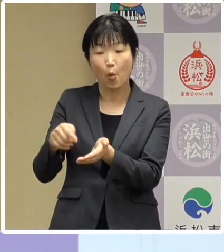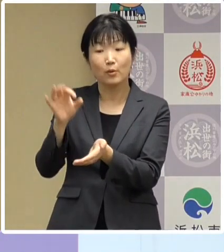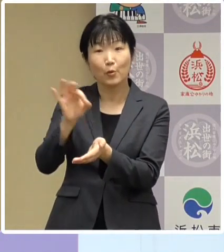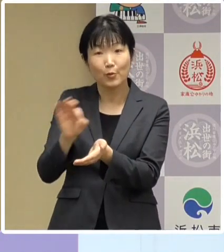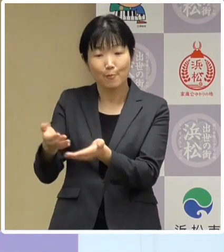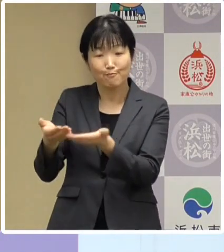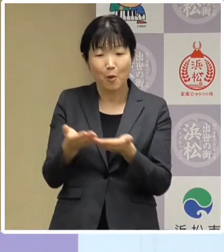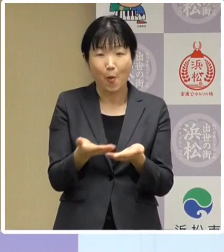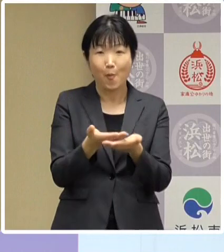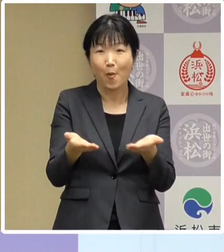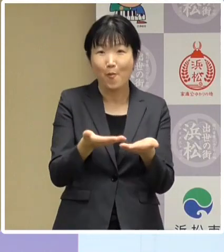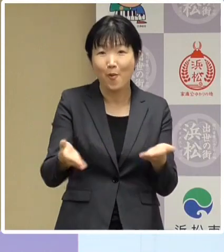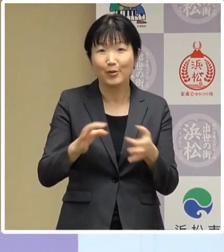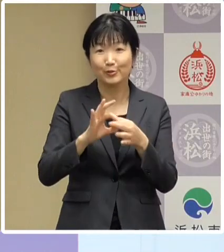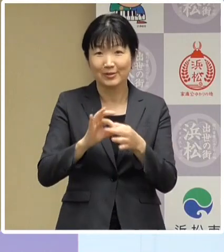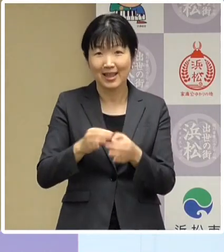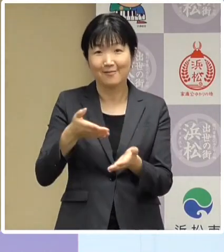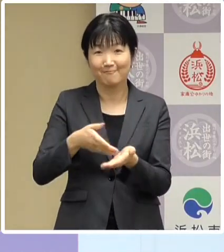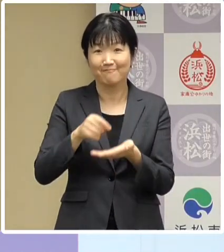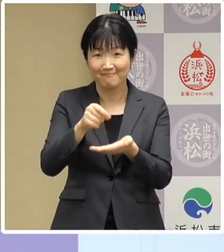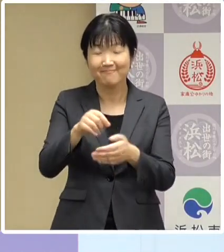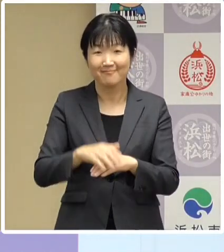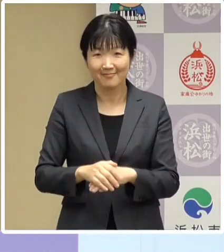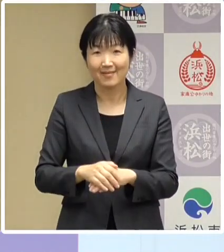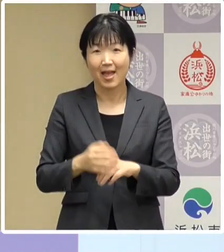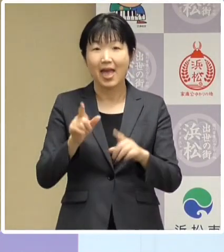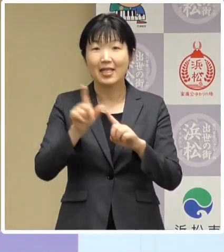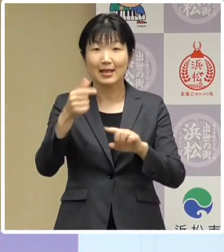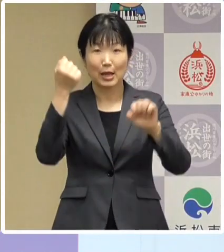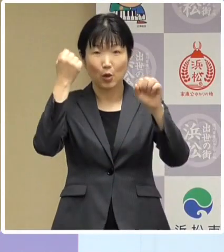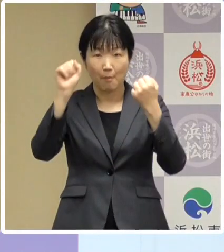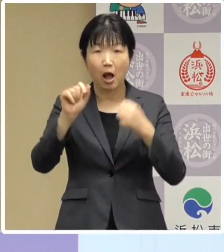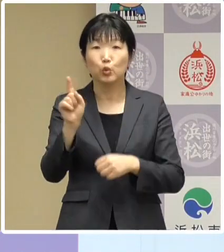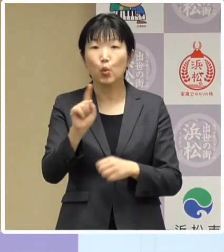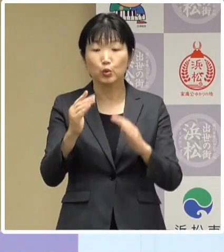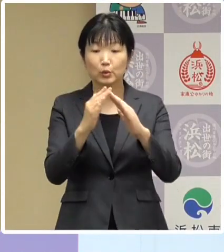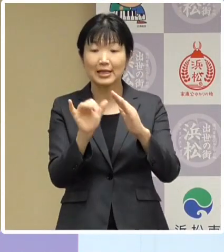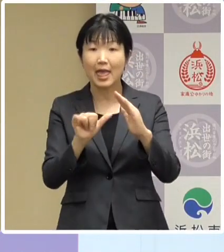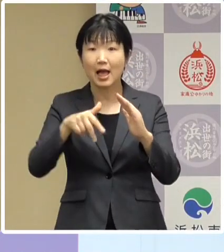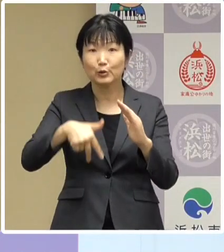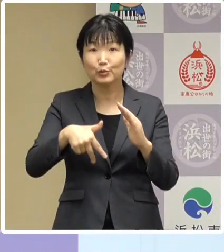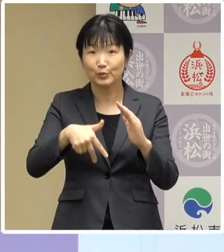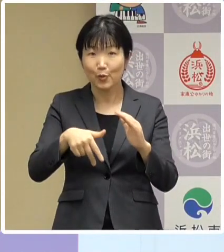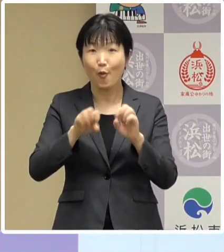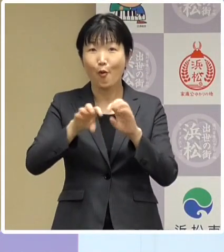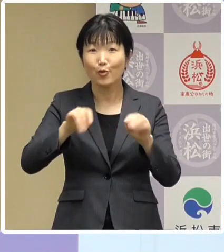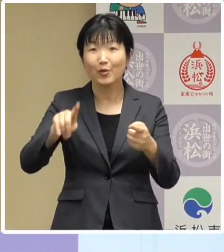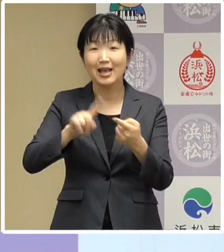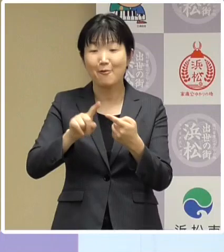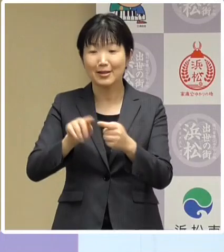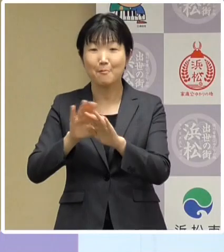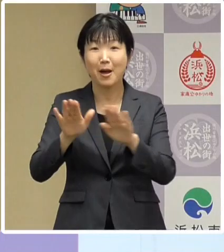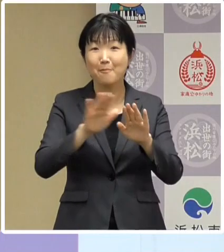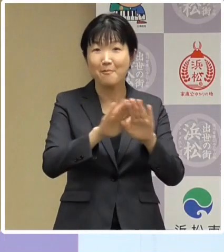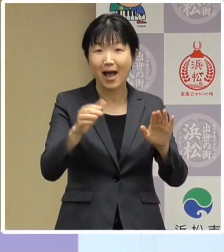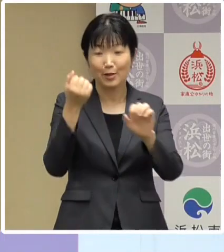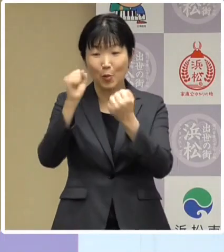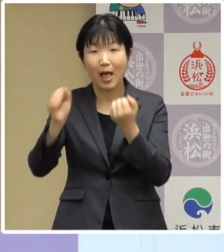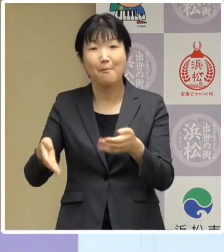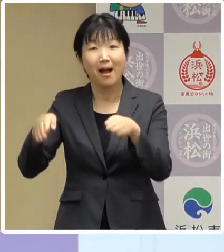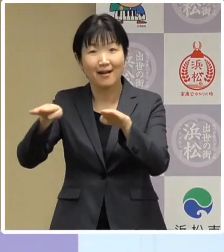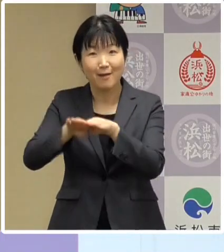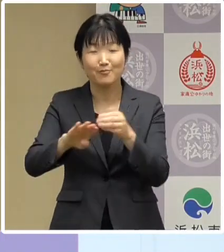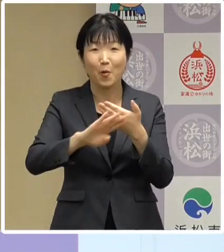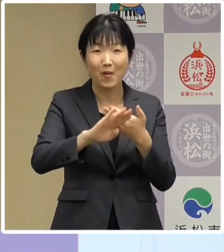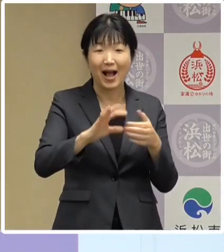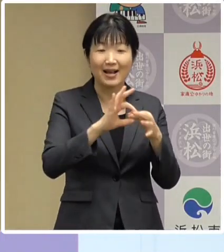備についてでございます。大河ドラマどうする家康の放送に伴い整備をいたしました大河ドラマ館および